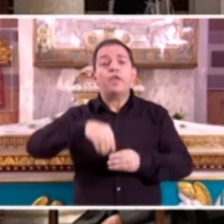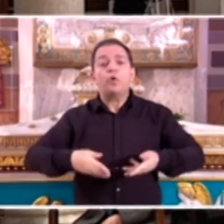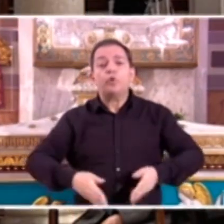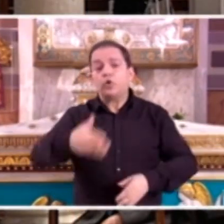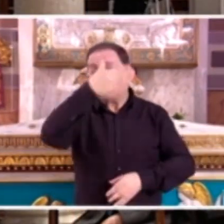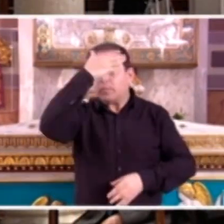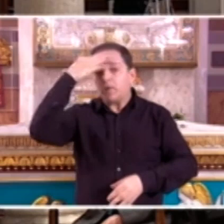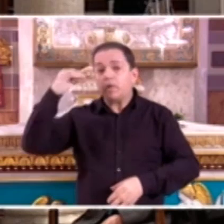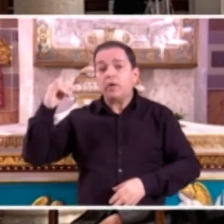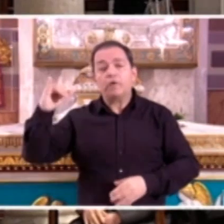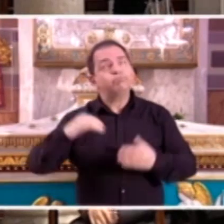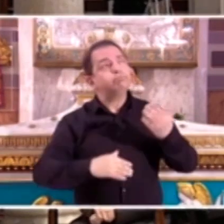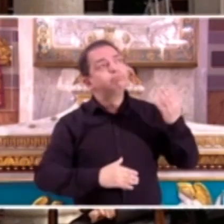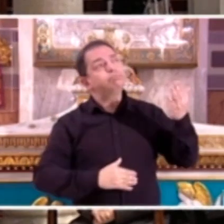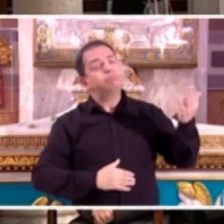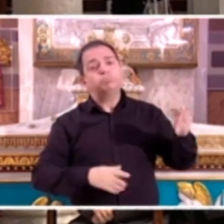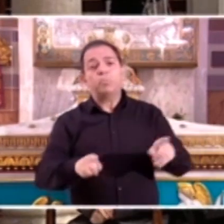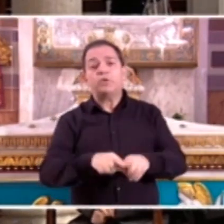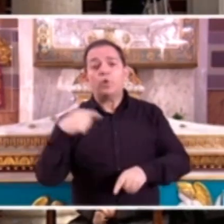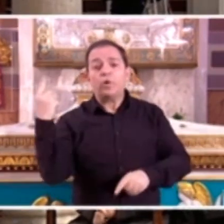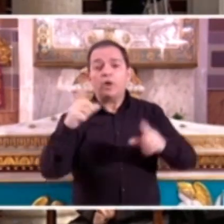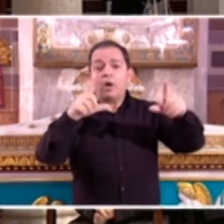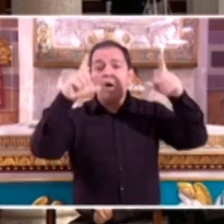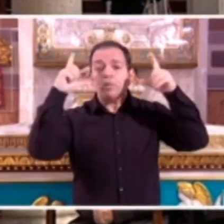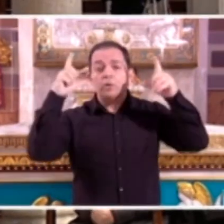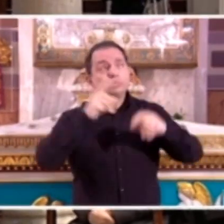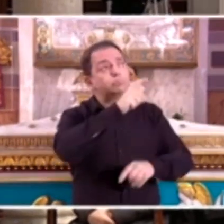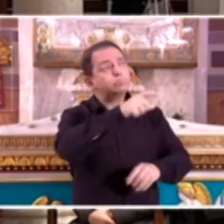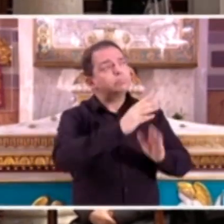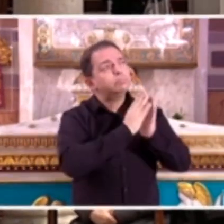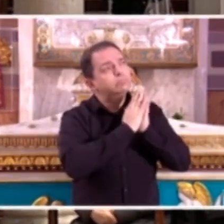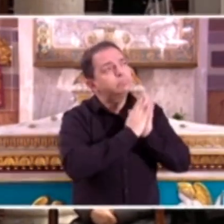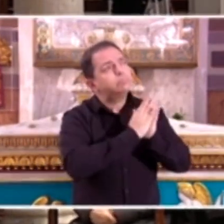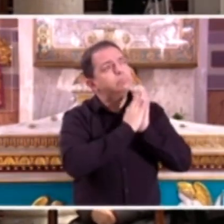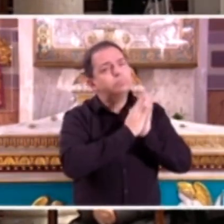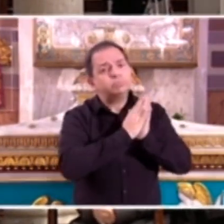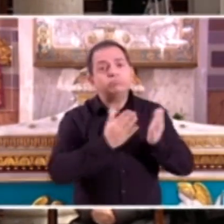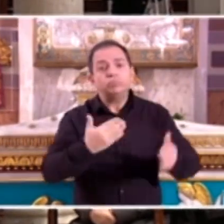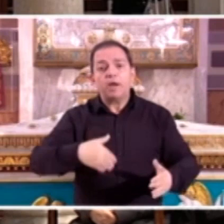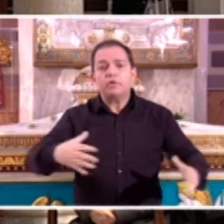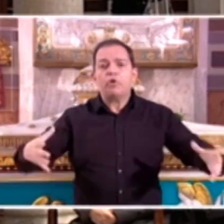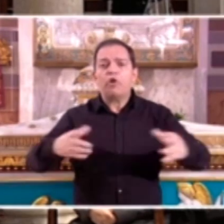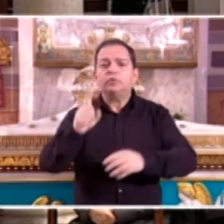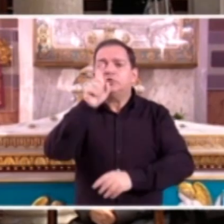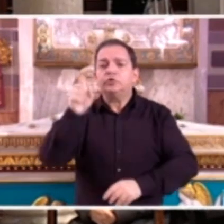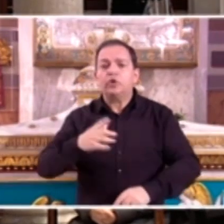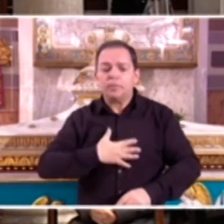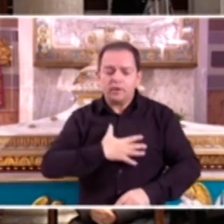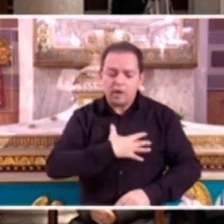Μαρίας, με τα πάντων των Αγίων μνημονεύσαντες, εαυτούς και αλλήλους και πάσαν την